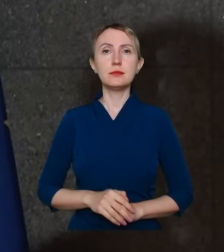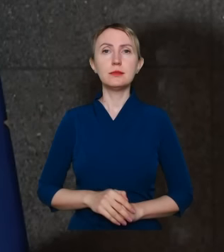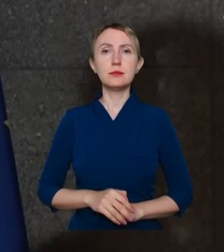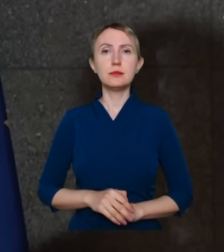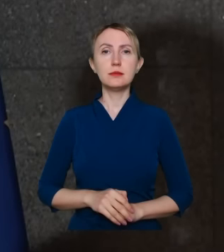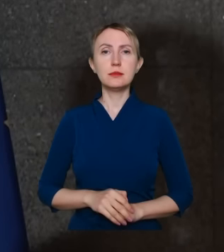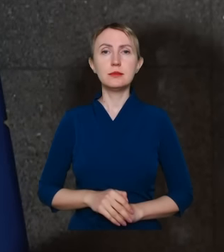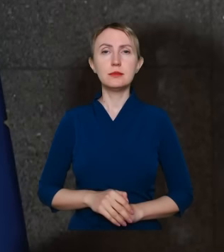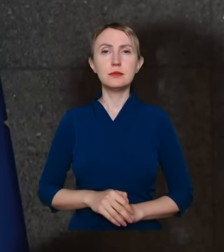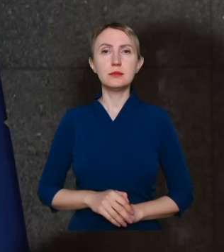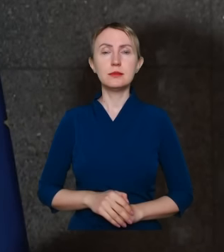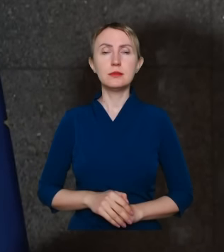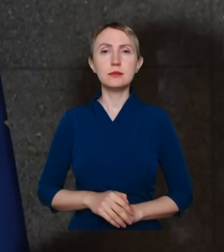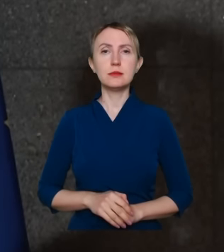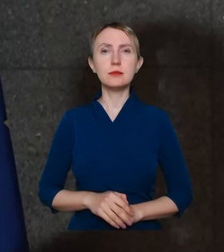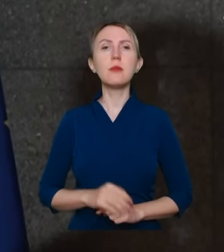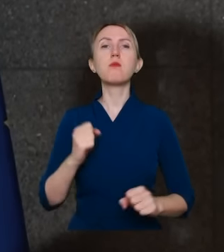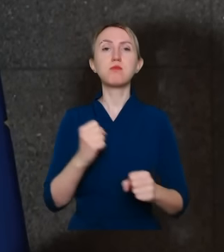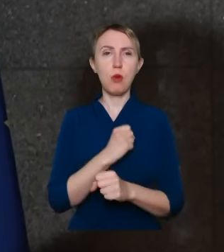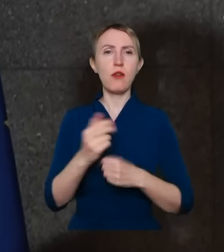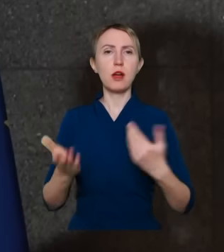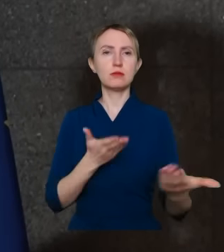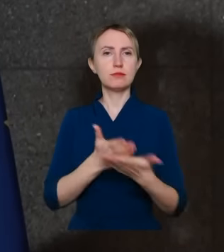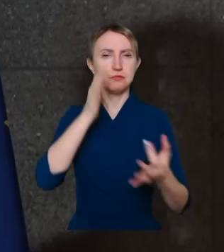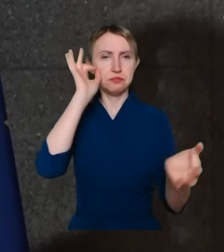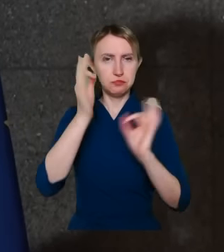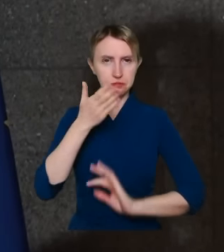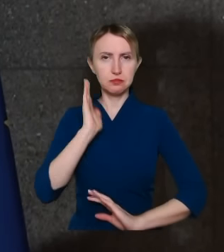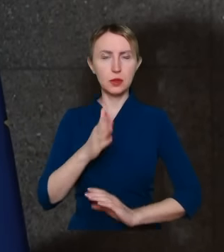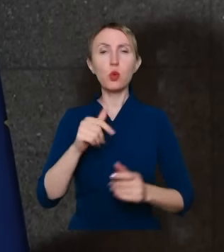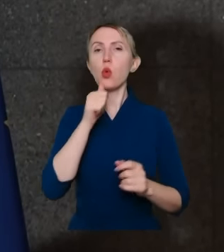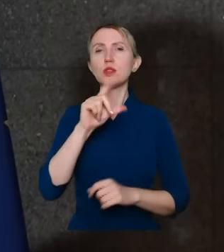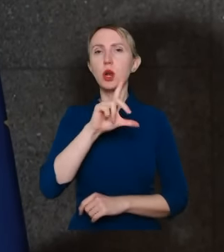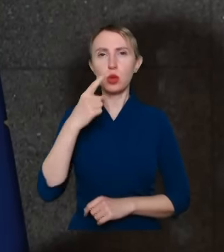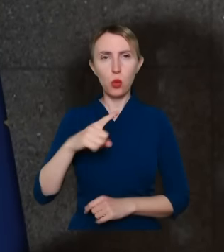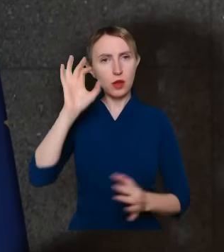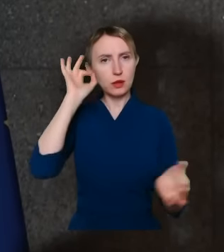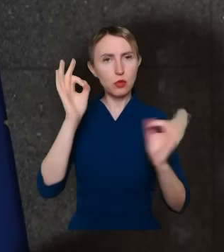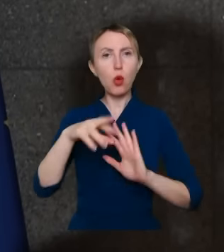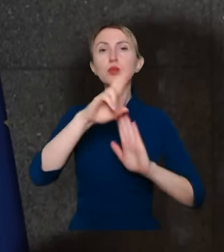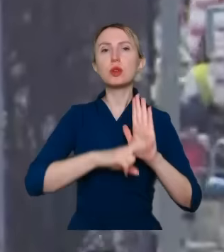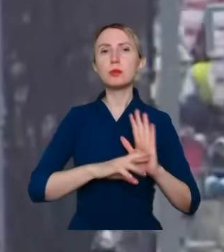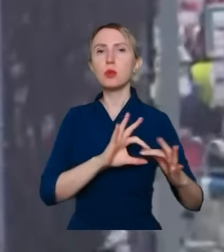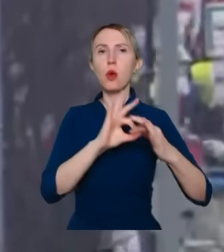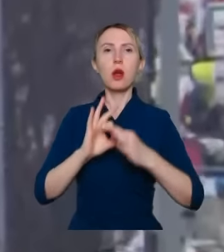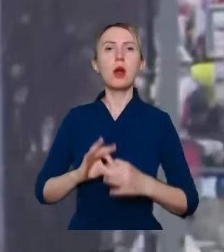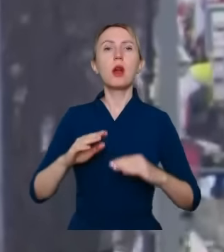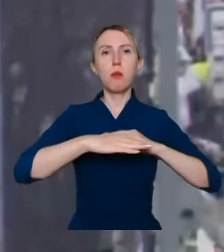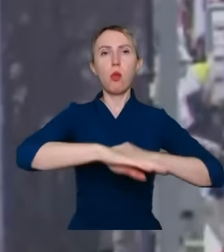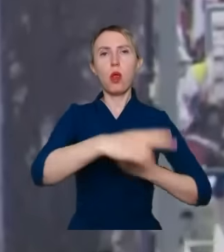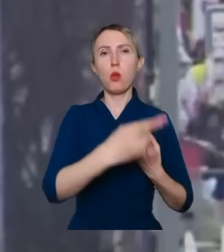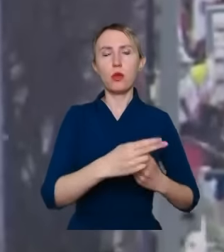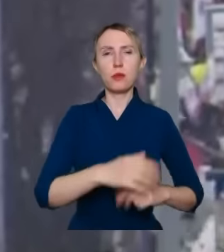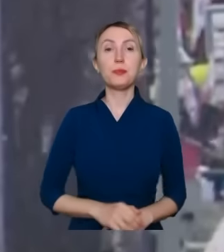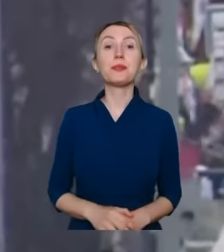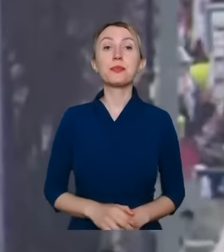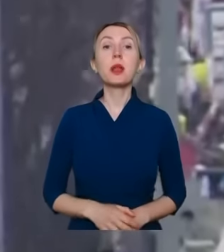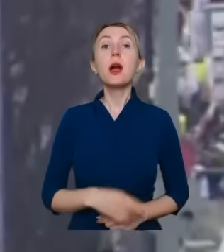miał zakomunikowania zielony ład mię innymi przepisy dotyczące ugorowania premier jednak dzieli